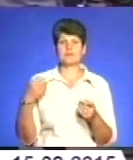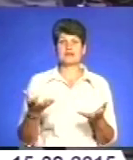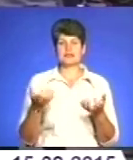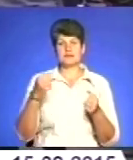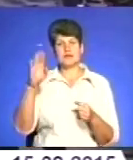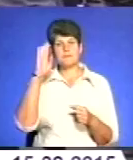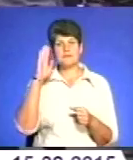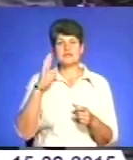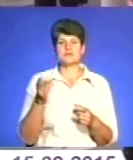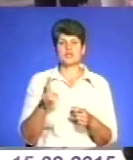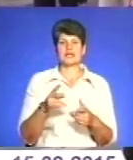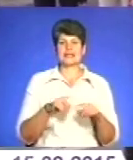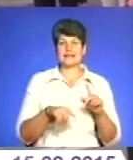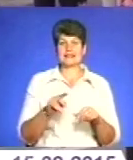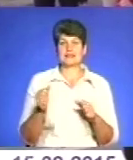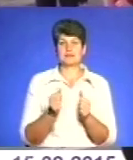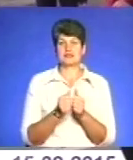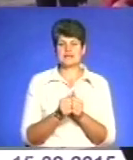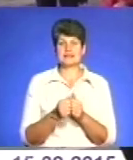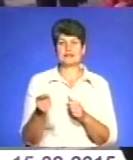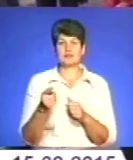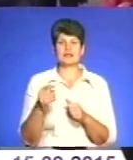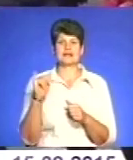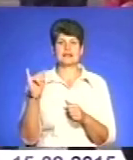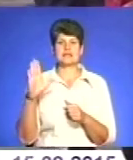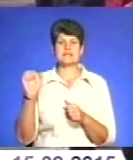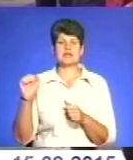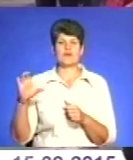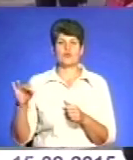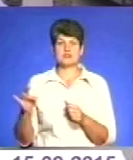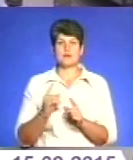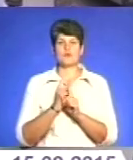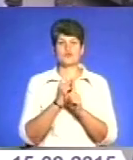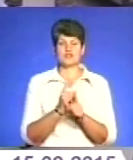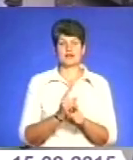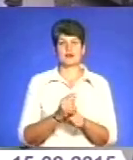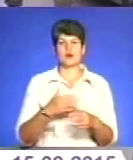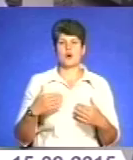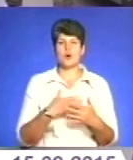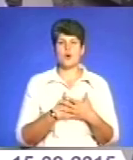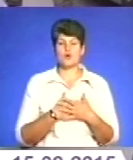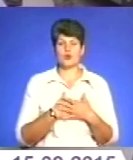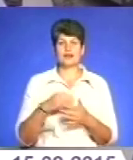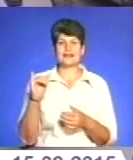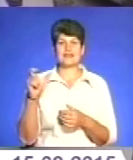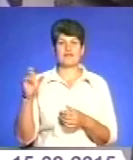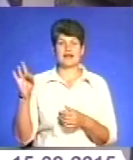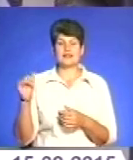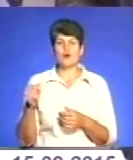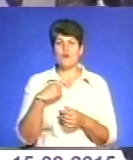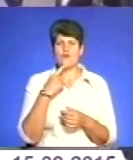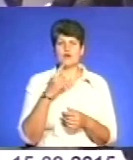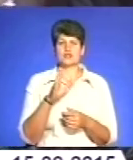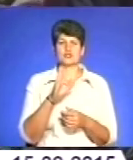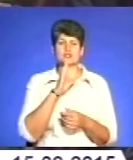прийшли рідні та близькі. Тернополянка Ірина Саборська проводжає на схід коханого Євгена. Жінка зізнається, що розлучатися